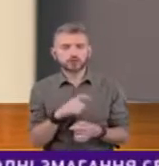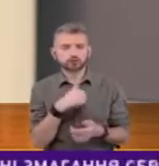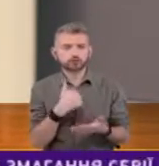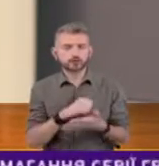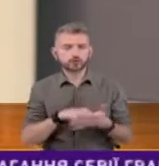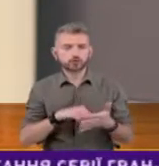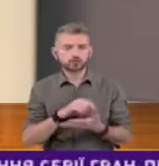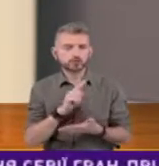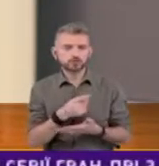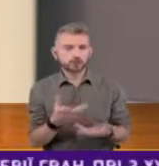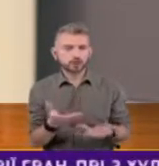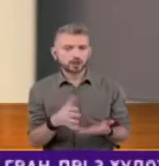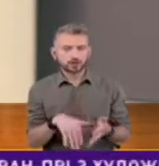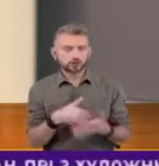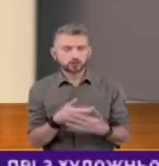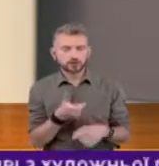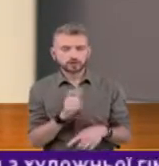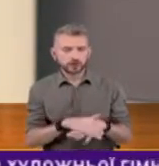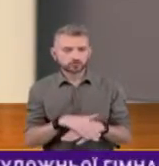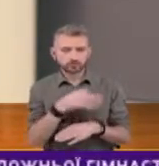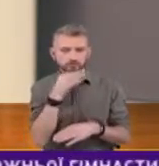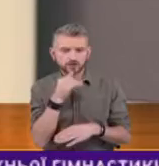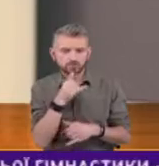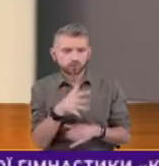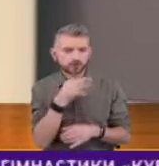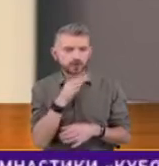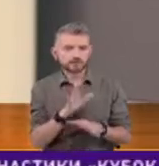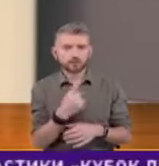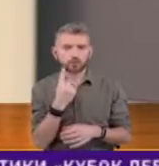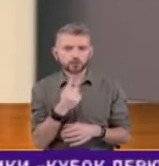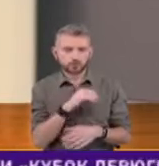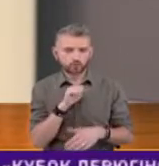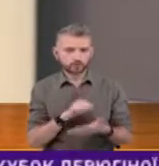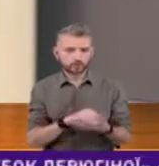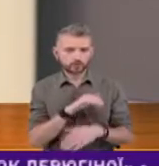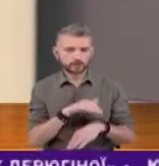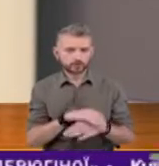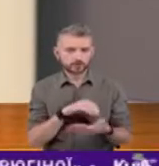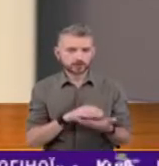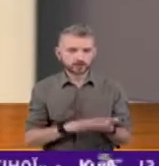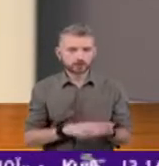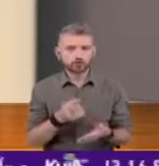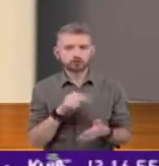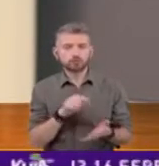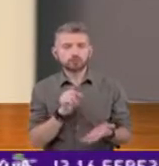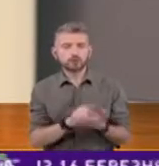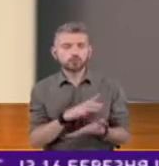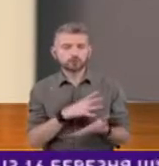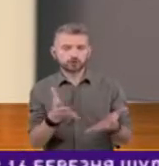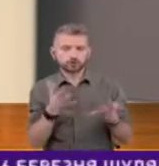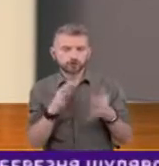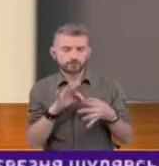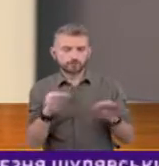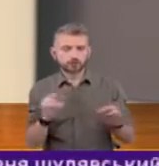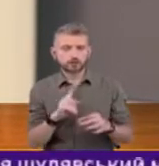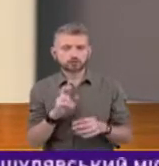причин, чому досить важко сказати. І не можна сказати, що тільки один він посвідчує реєстрацію. Тому має бути чітка формула для